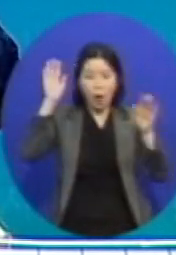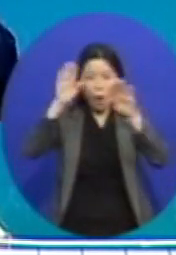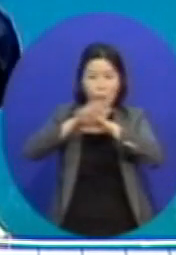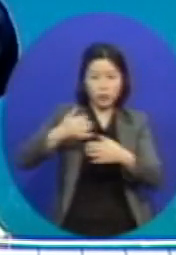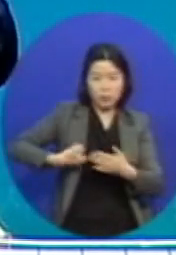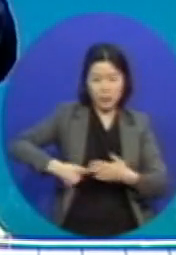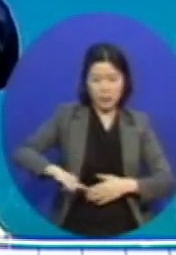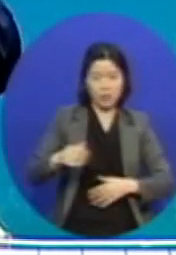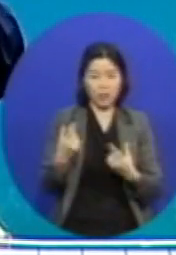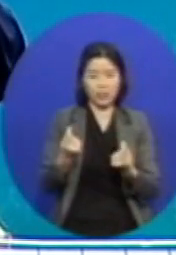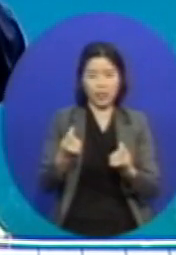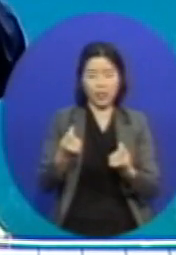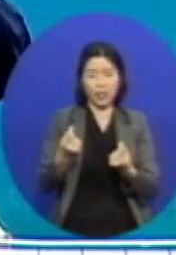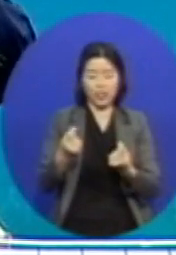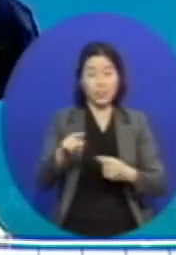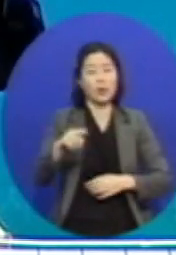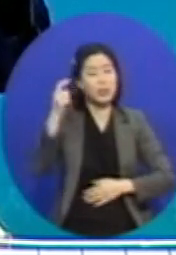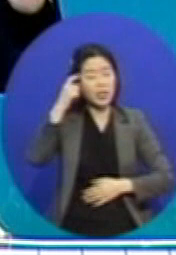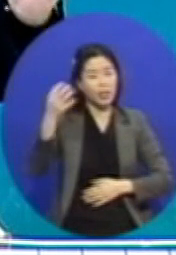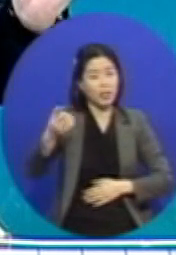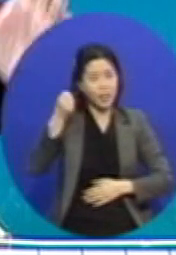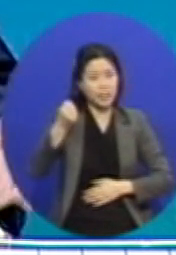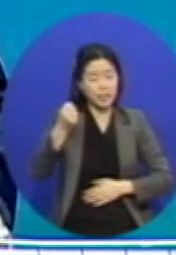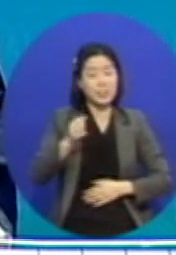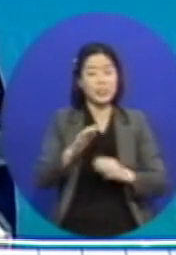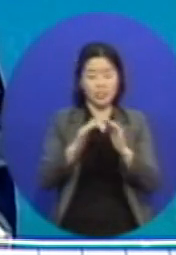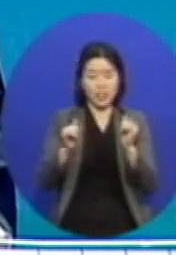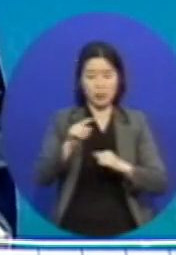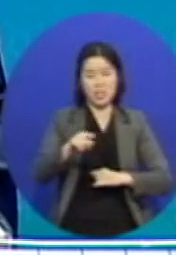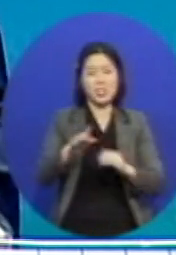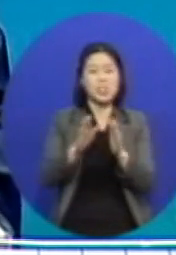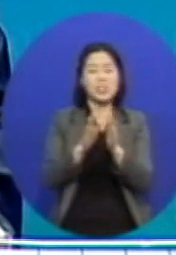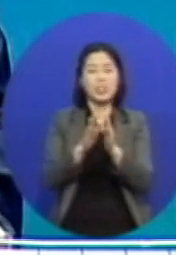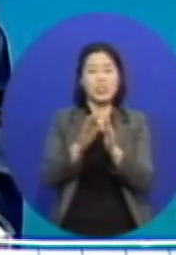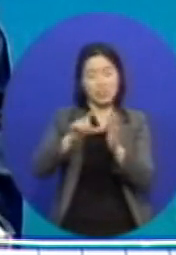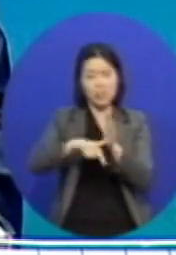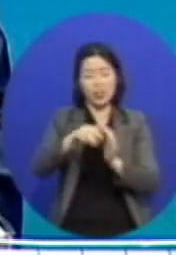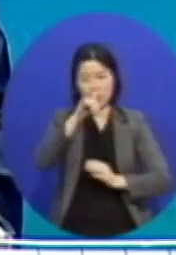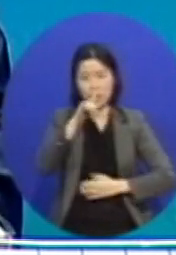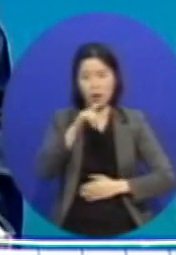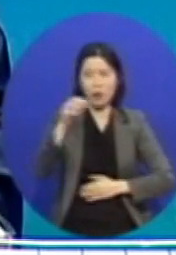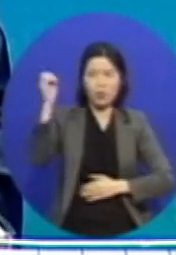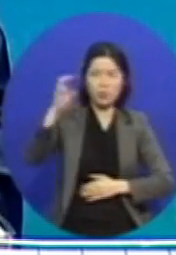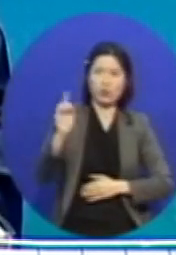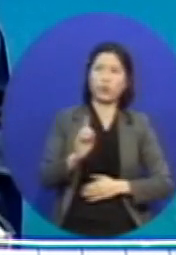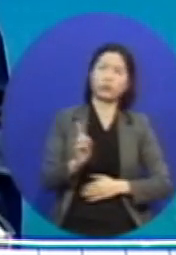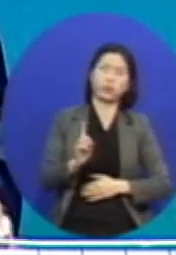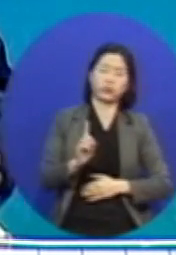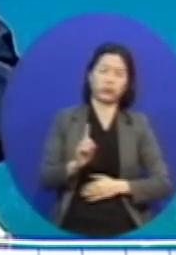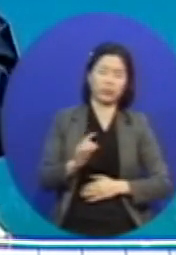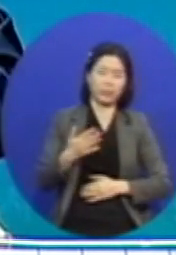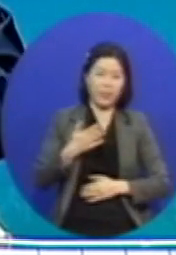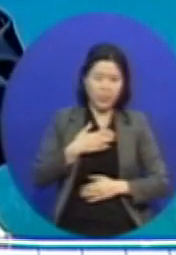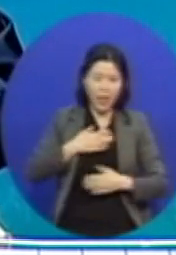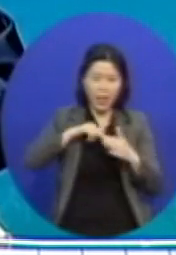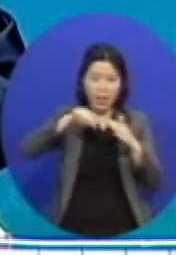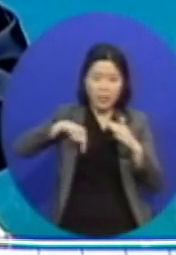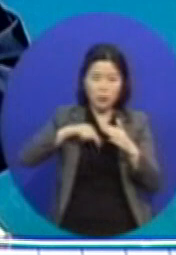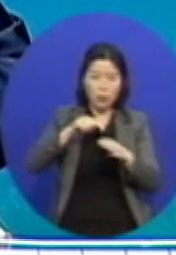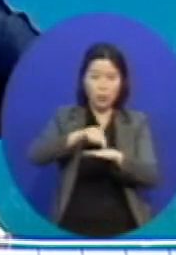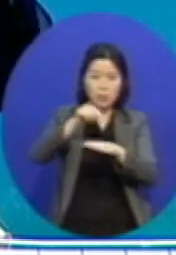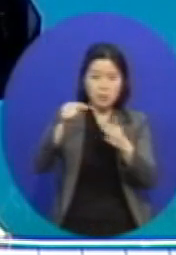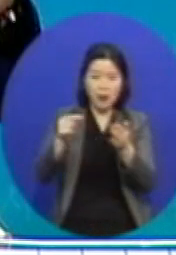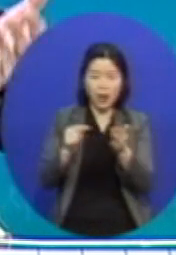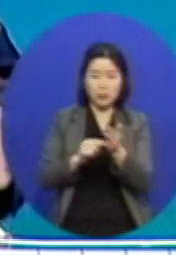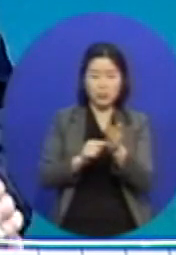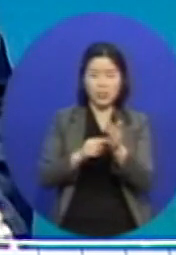이렇게 생각되는 분들이 실제로 오늘 이 시간에 있으실 거에요 내가 빛은 무슨 빛이 야 내 속마음을